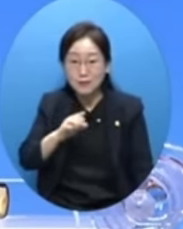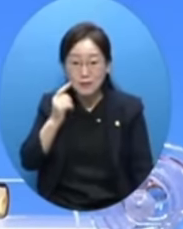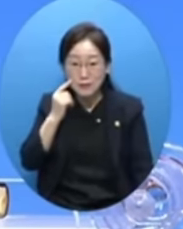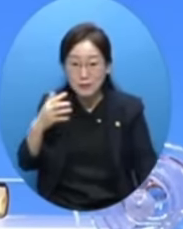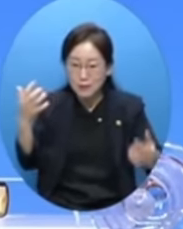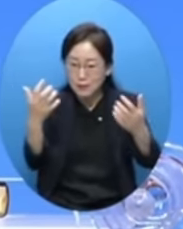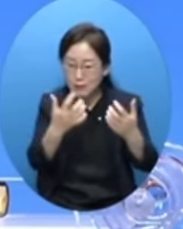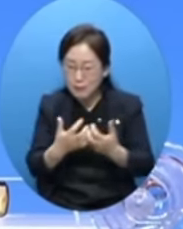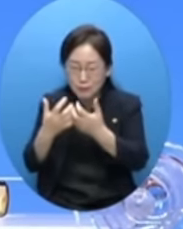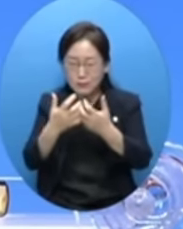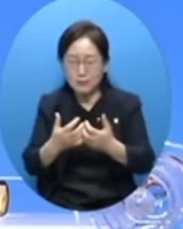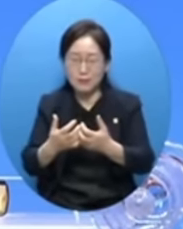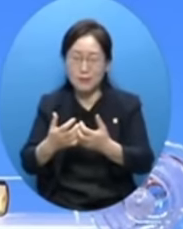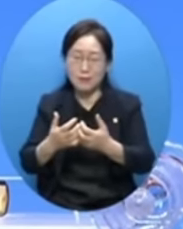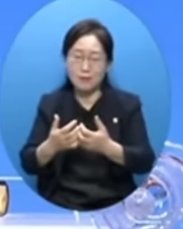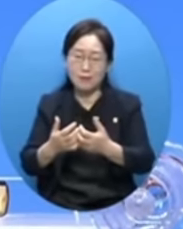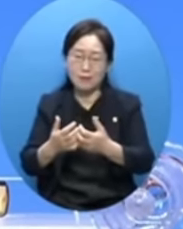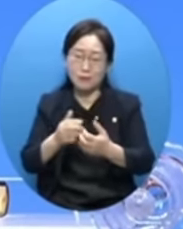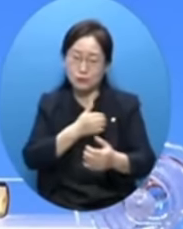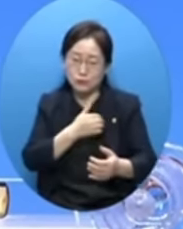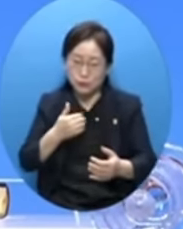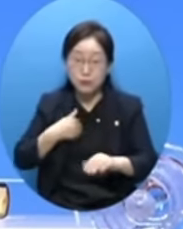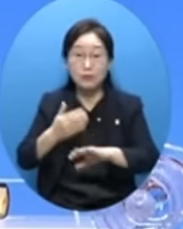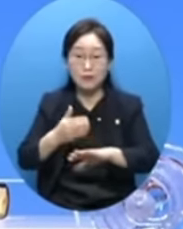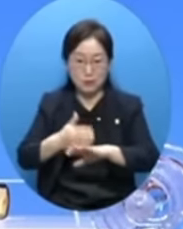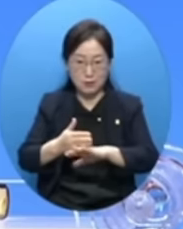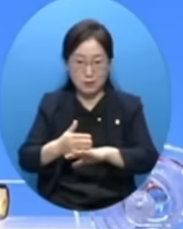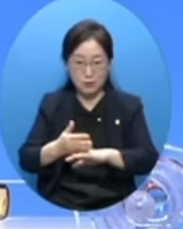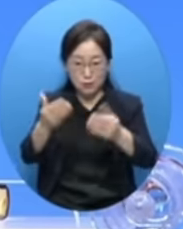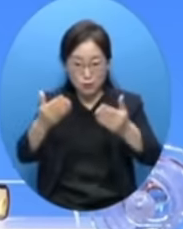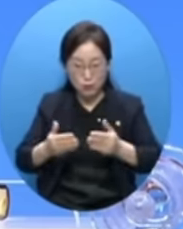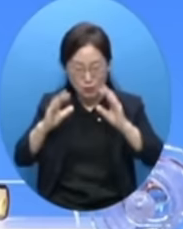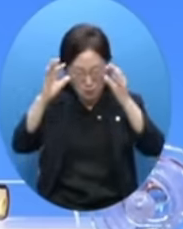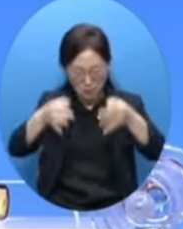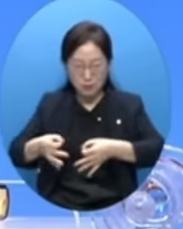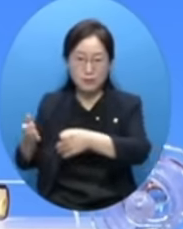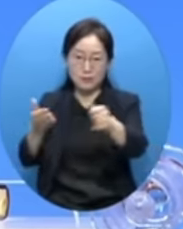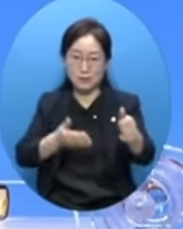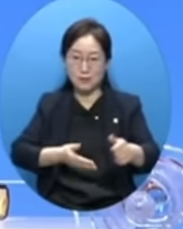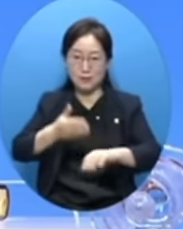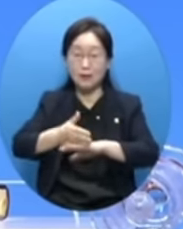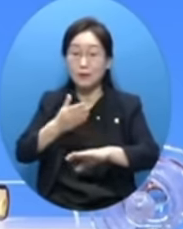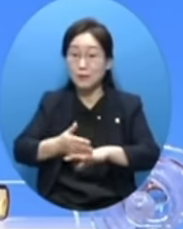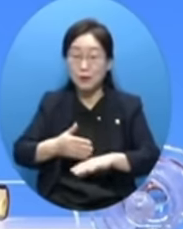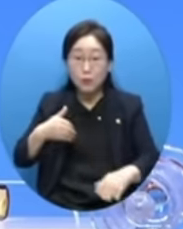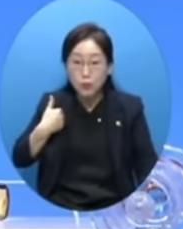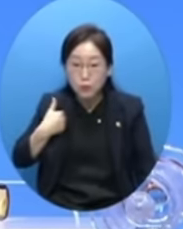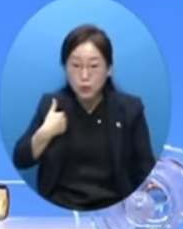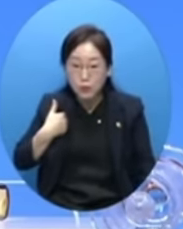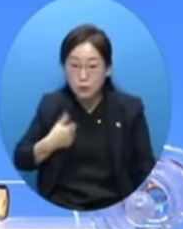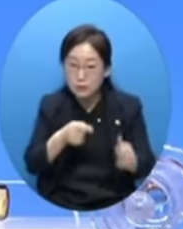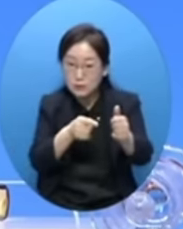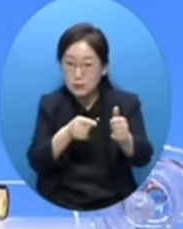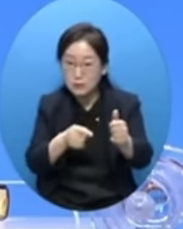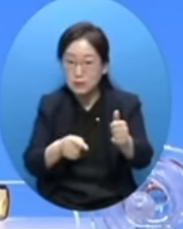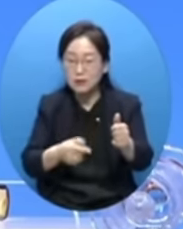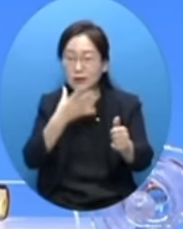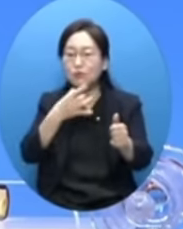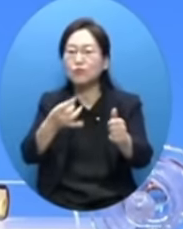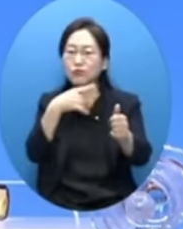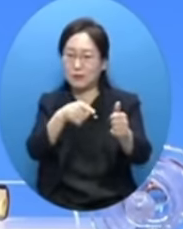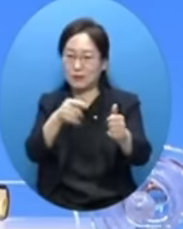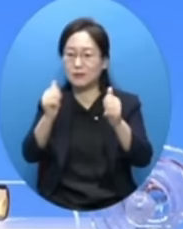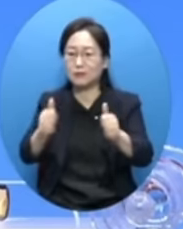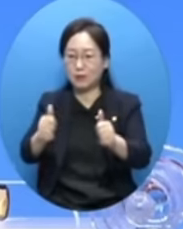감사가 주님께 드려지고 있는지 우리 자신을 돌아보기 원합니다. 감사를 모르는 사람은 이미 불행이라고 하는 심판을 받고